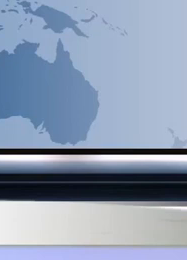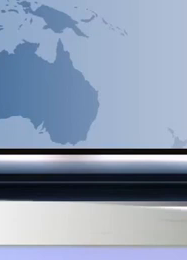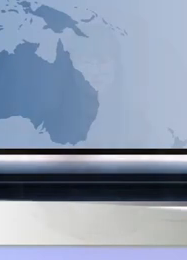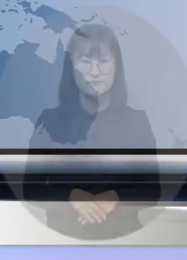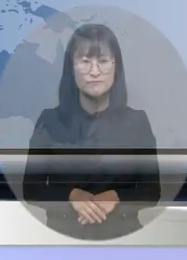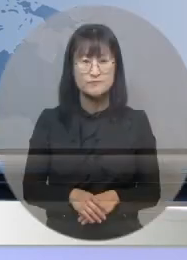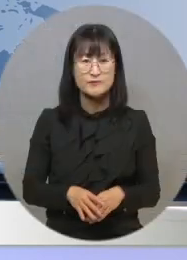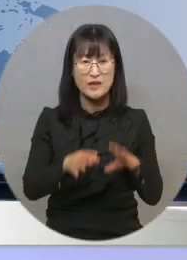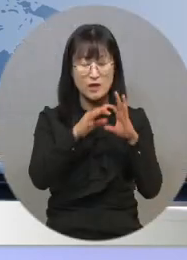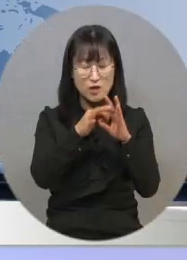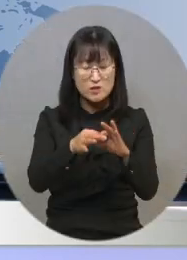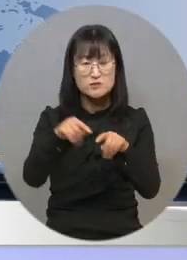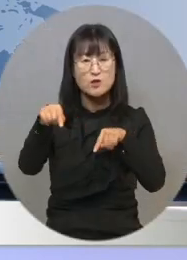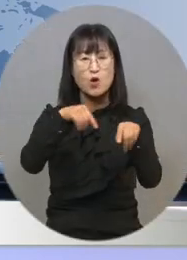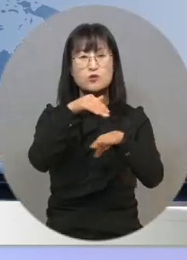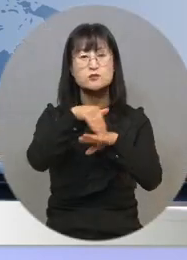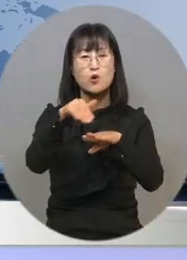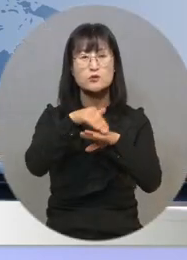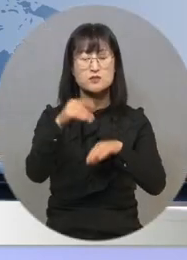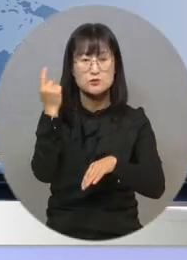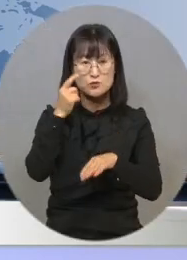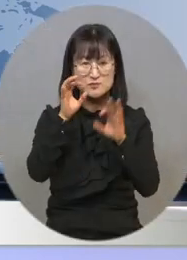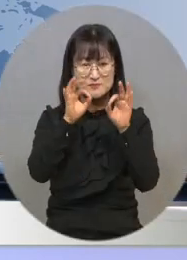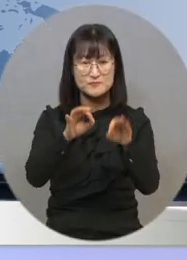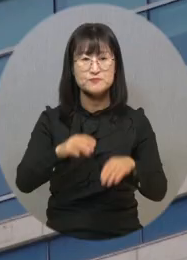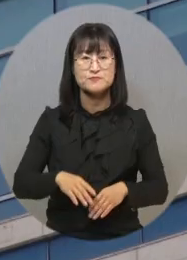이어서 복지계 정책 소식 만나보겠습니다.